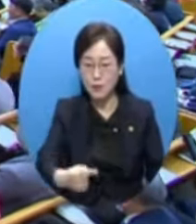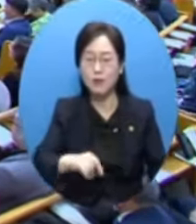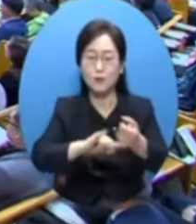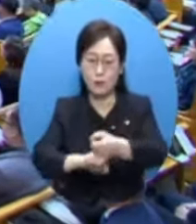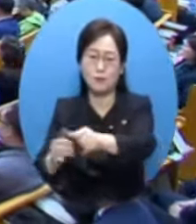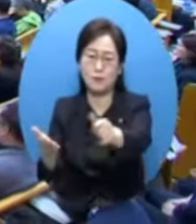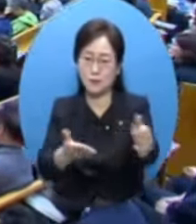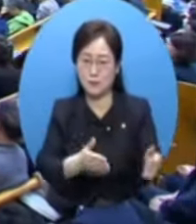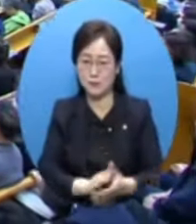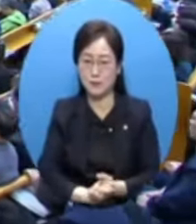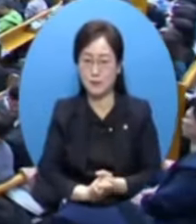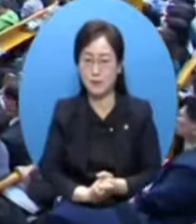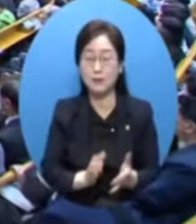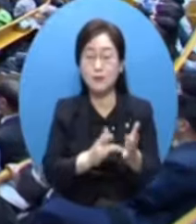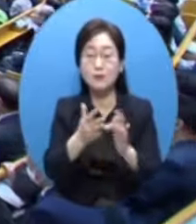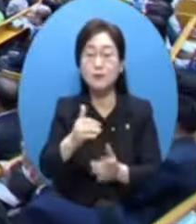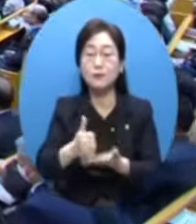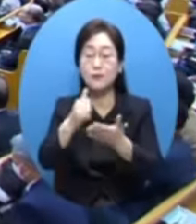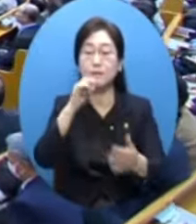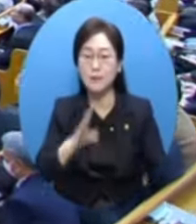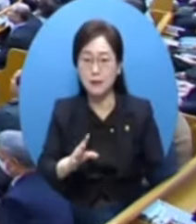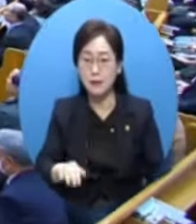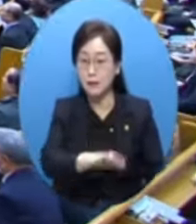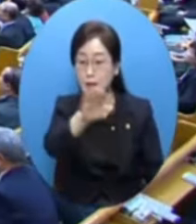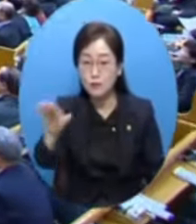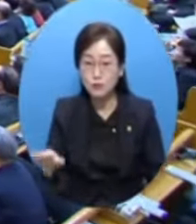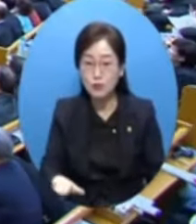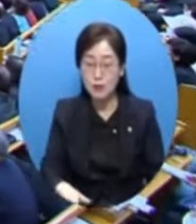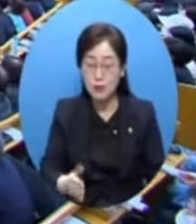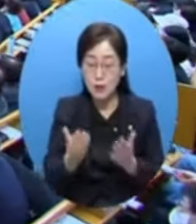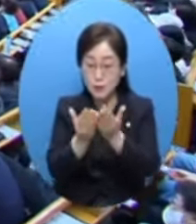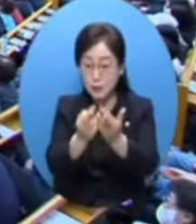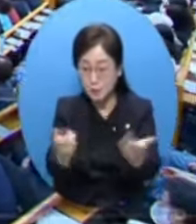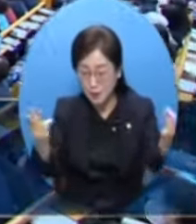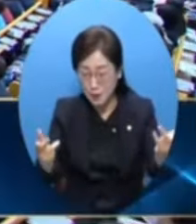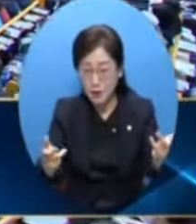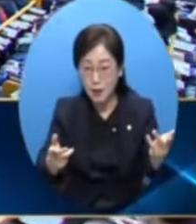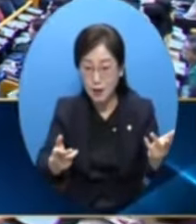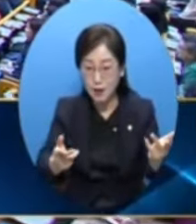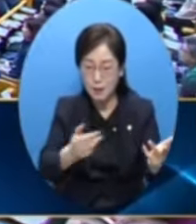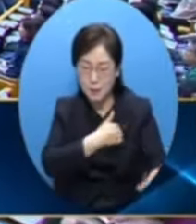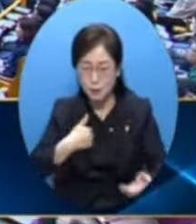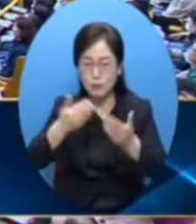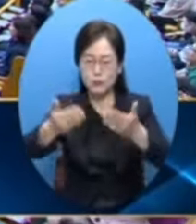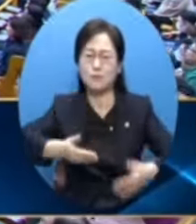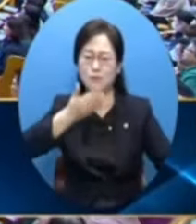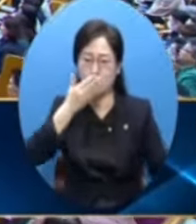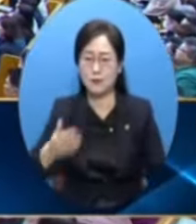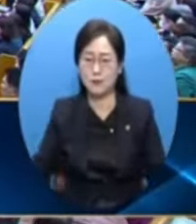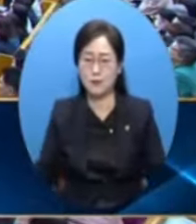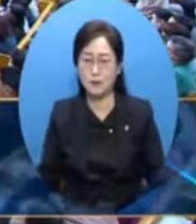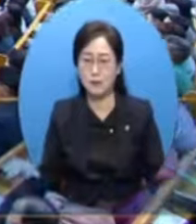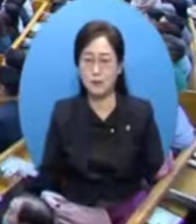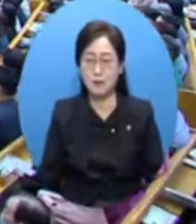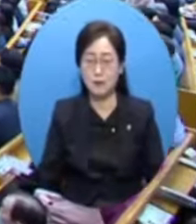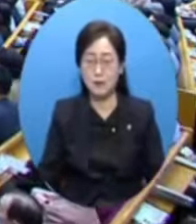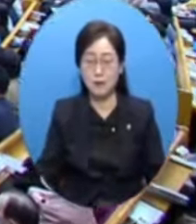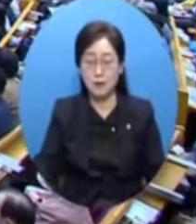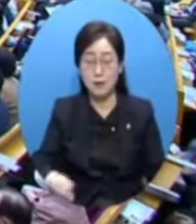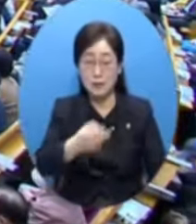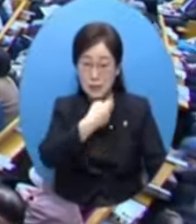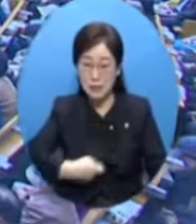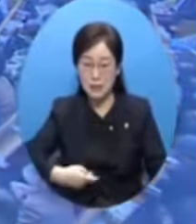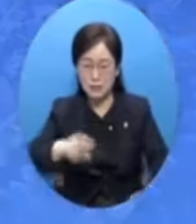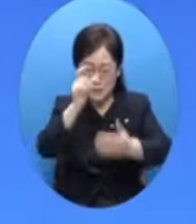바랍니다. 예수님만이 우리의 빈배 인생을 채워주실 것입니다. 저들이 밤새도록